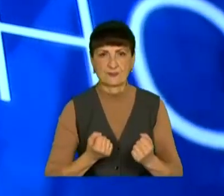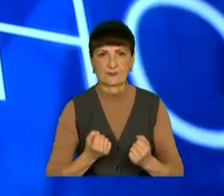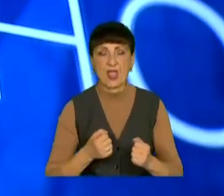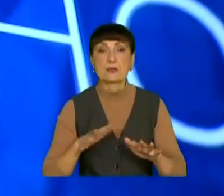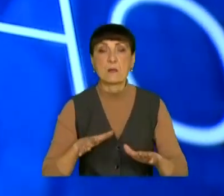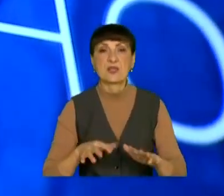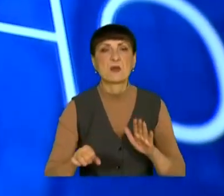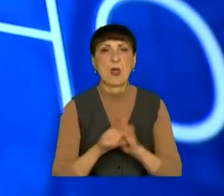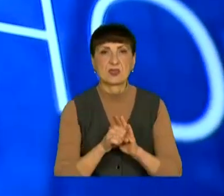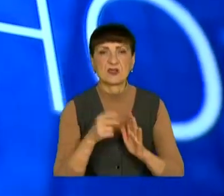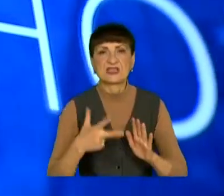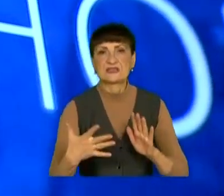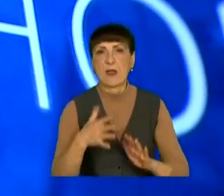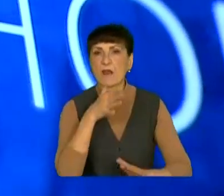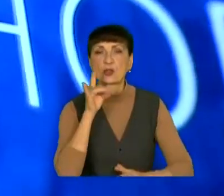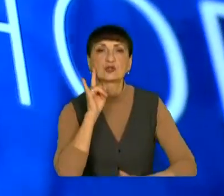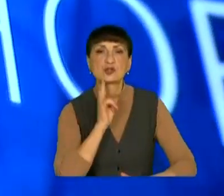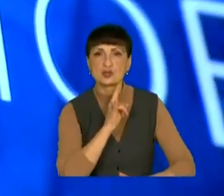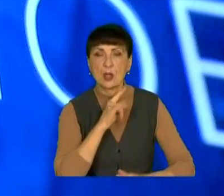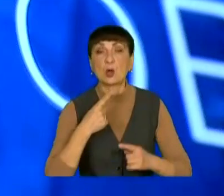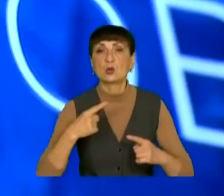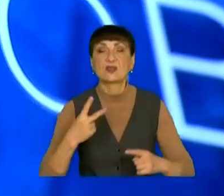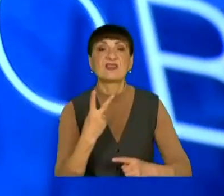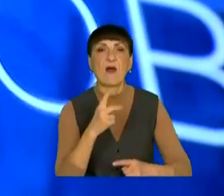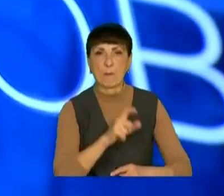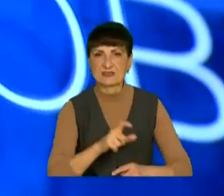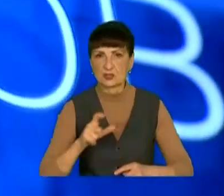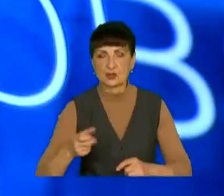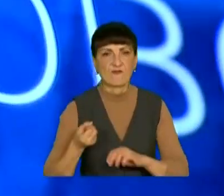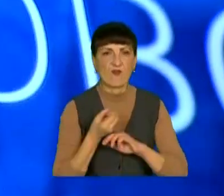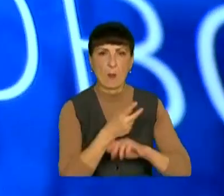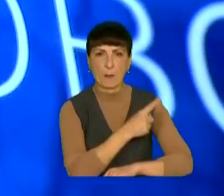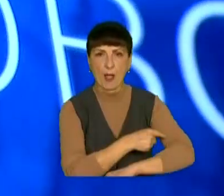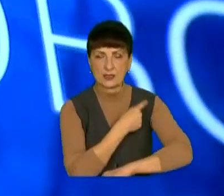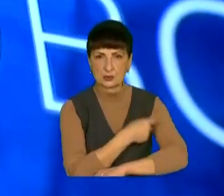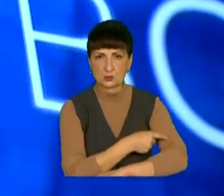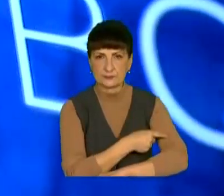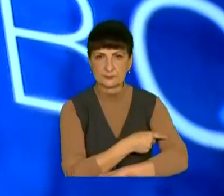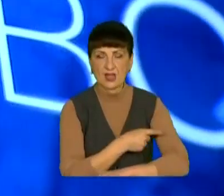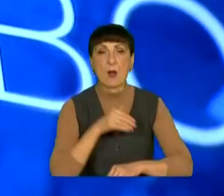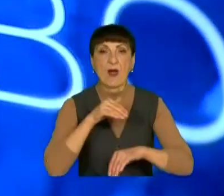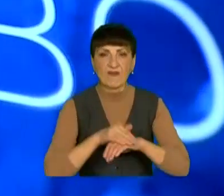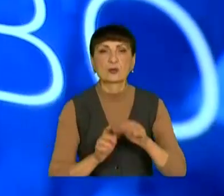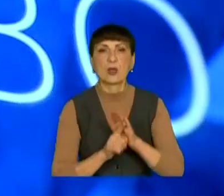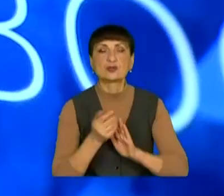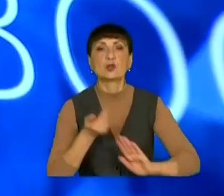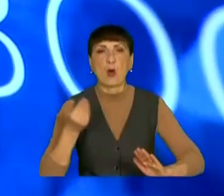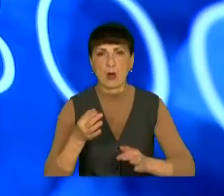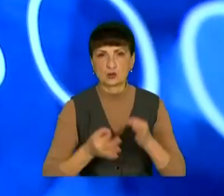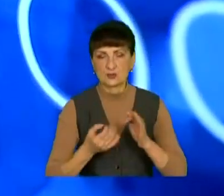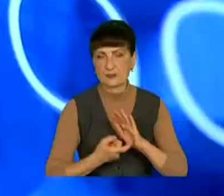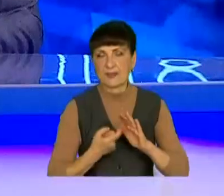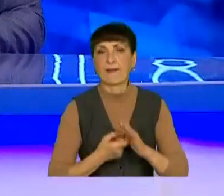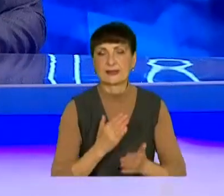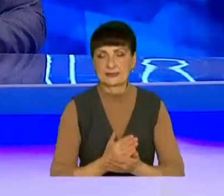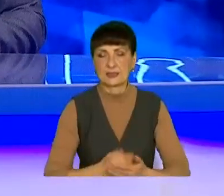месте погибла 35-летняя женщина. Других двух пассажиров госпитализировали в больницу. По факту начато досудебное